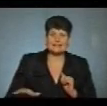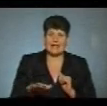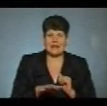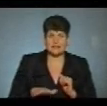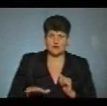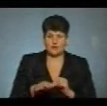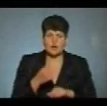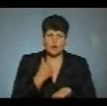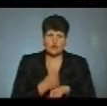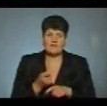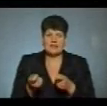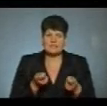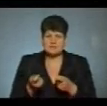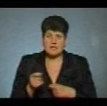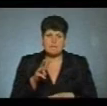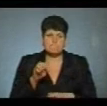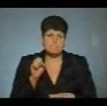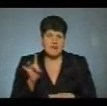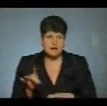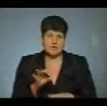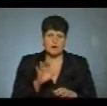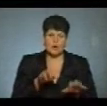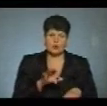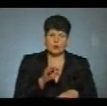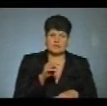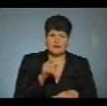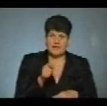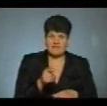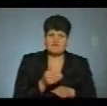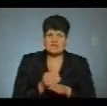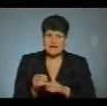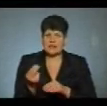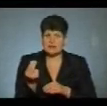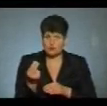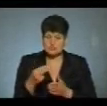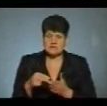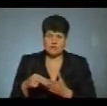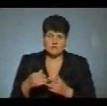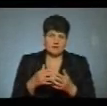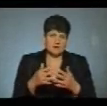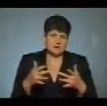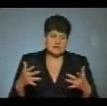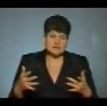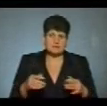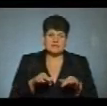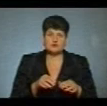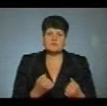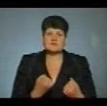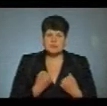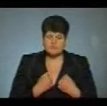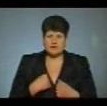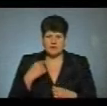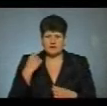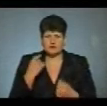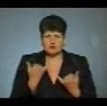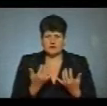і голова адміністрації, і мери, і голови ОТГ виділяли певні кошти для закупівлі тих чи інших засобів захисту. Тому я сьогодні